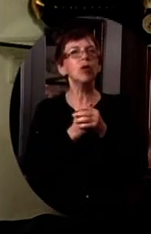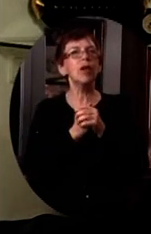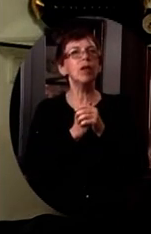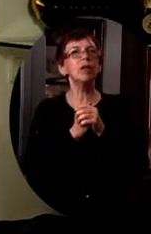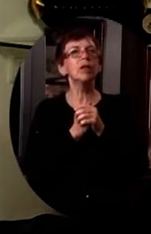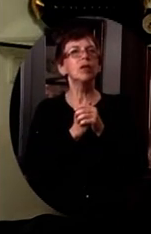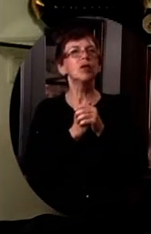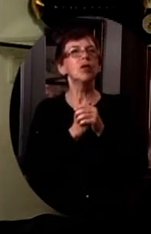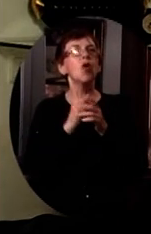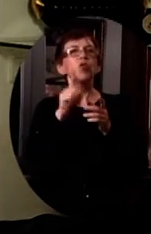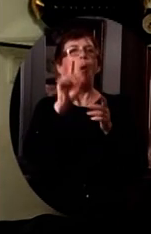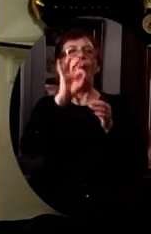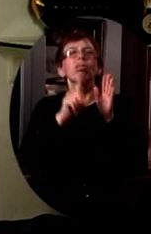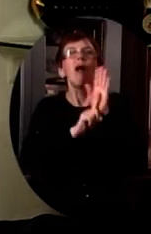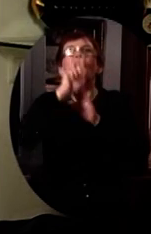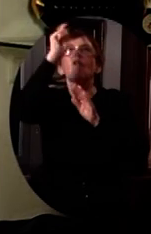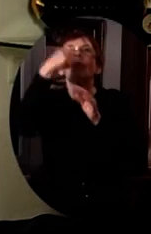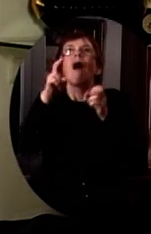כן, זוכרת.